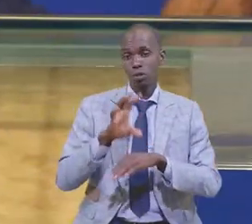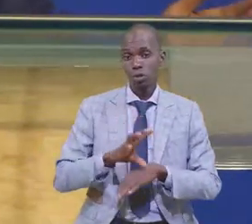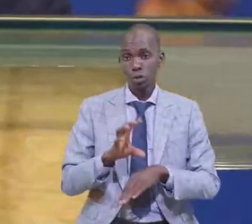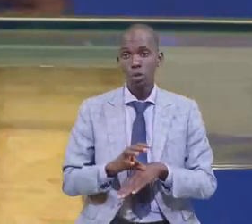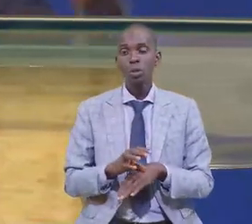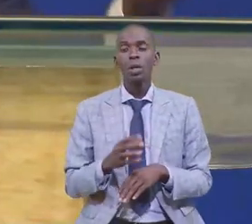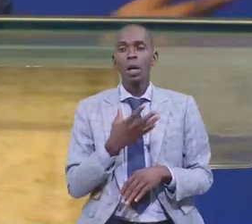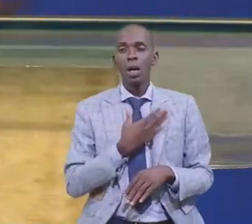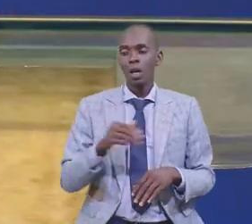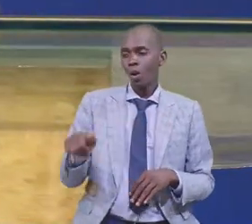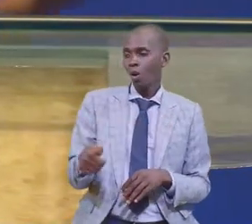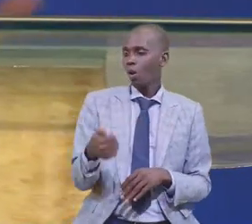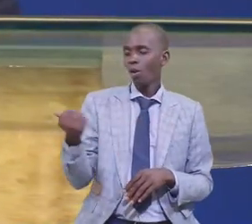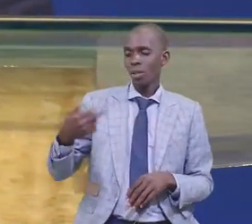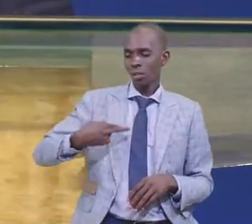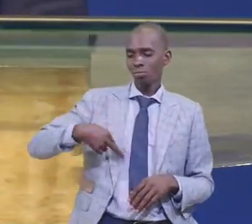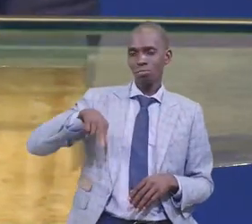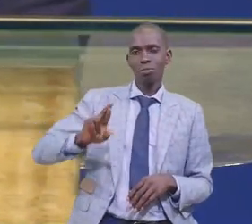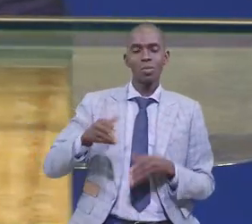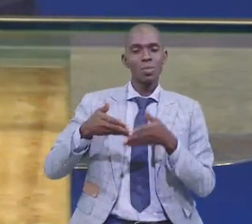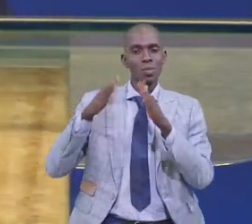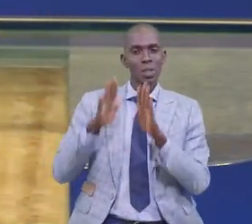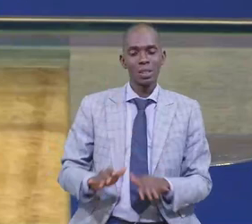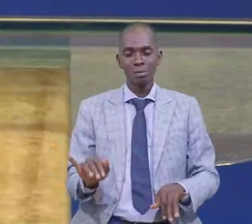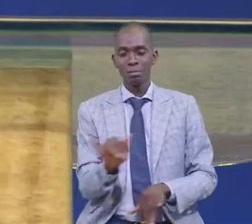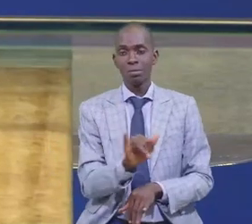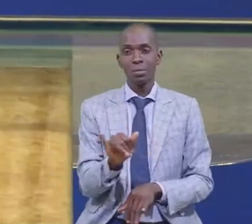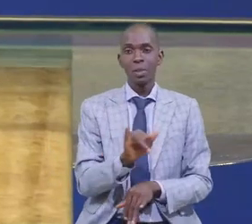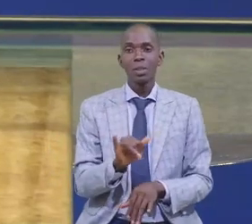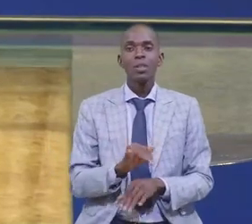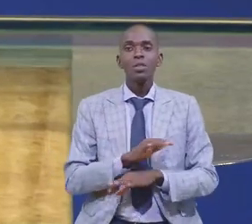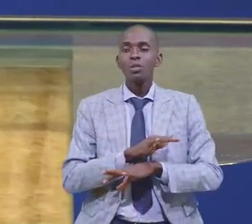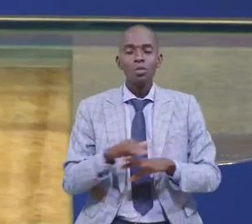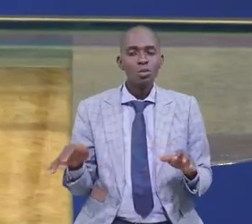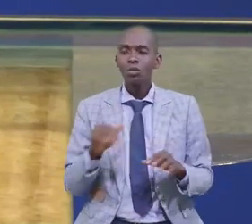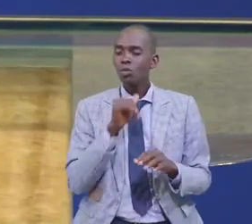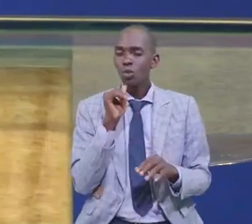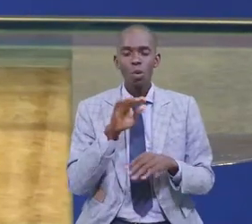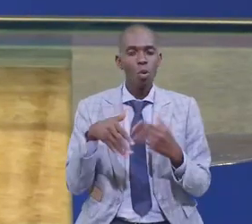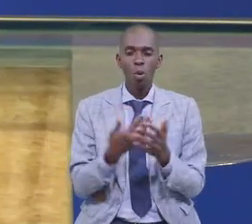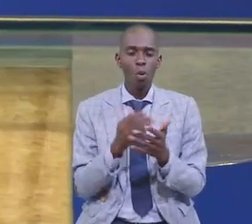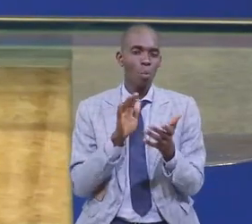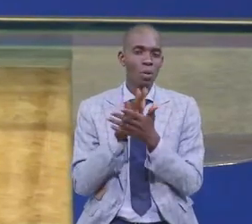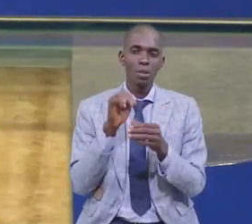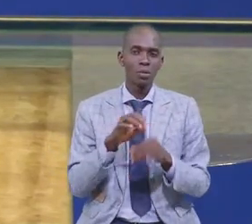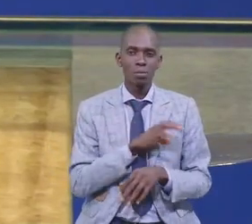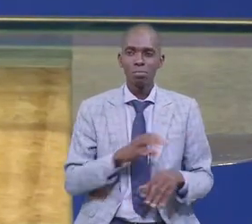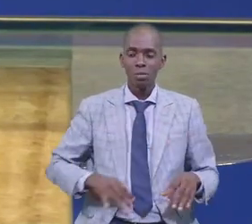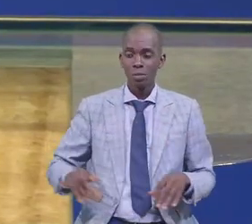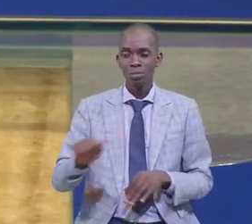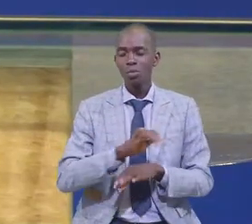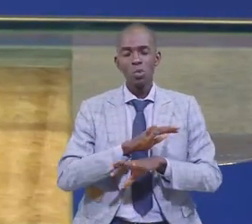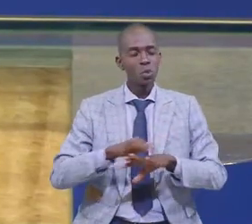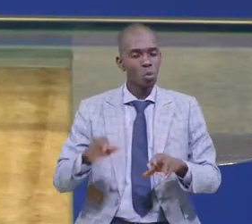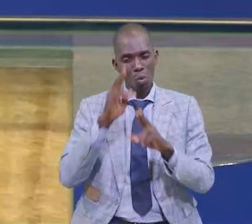dirigeant de la synagogue, un chef de la synagogue. Ses collègues ne croyaient pas en Christ. Alors,